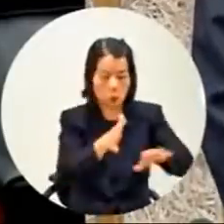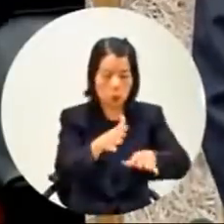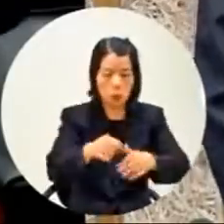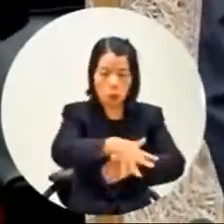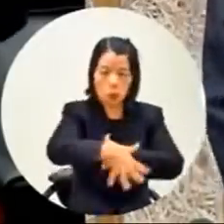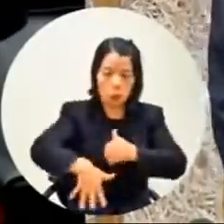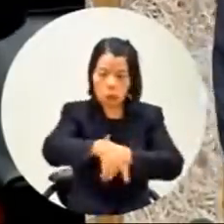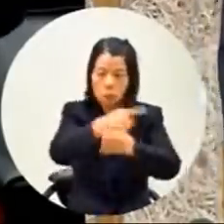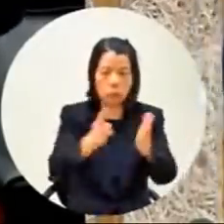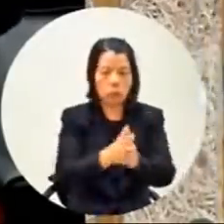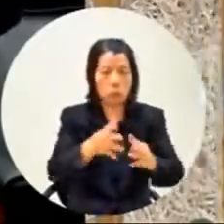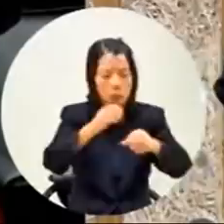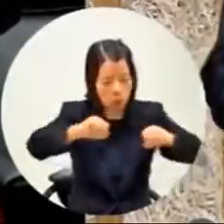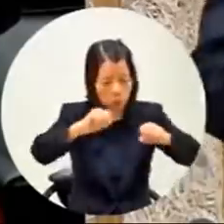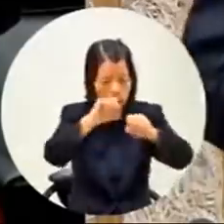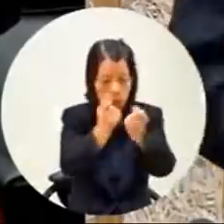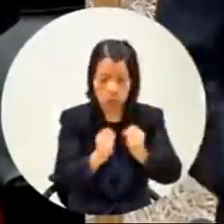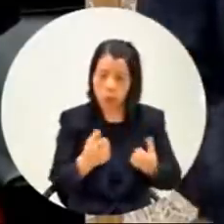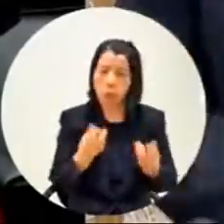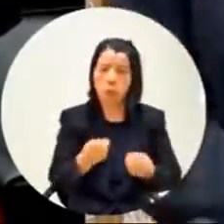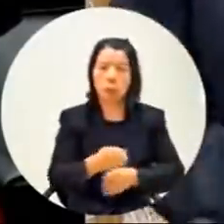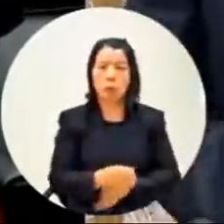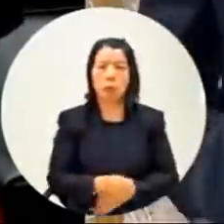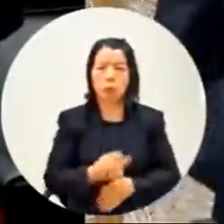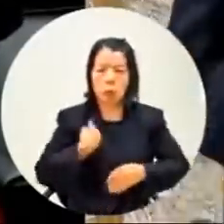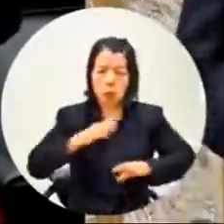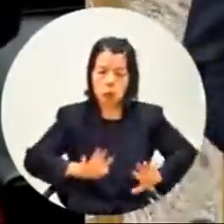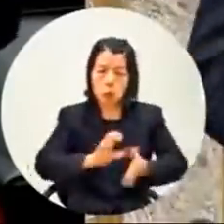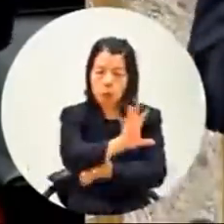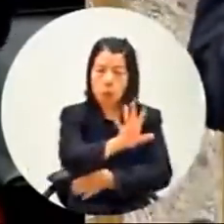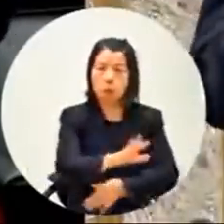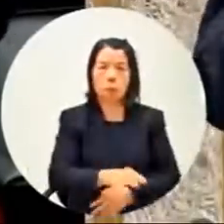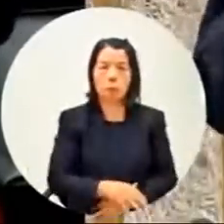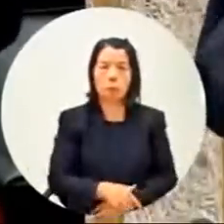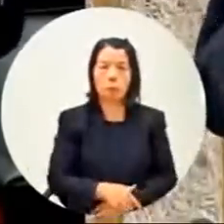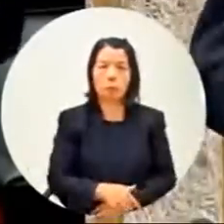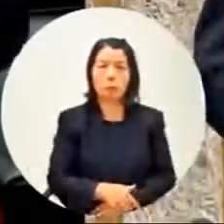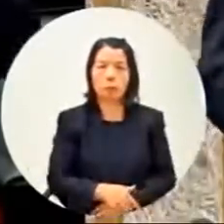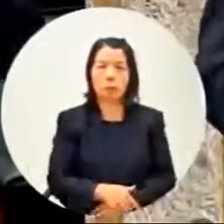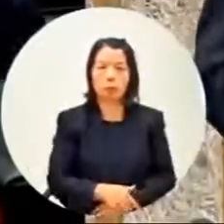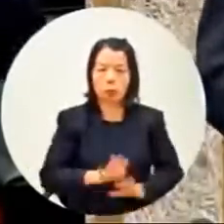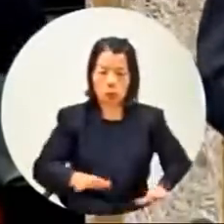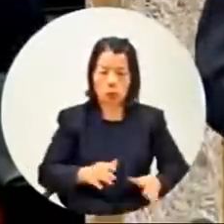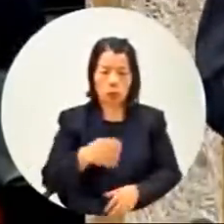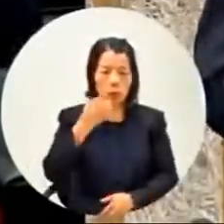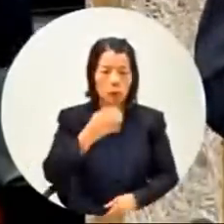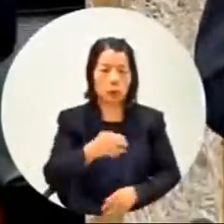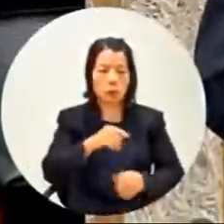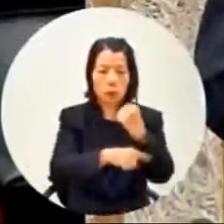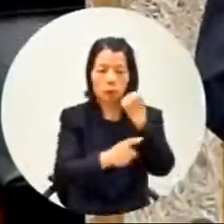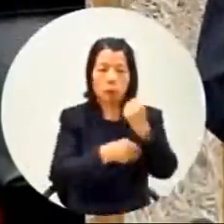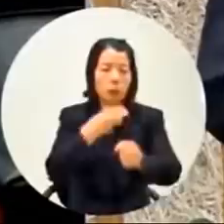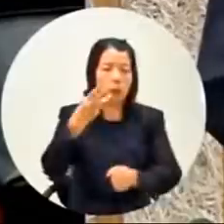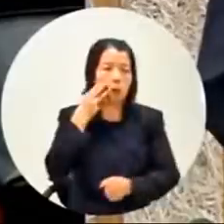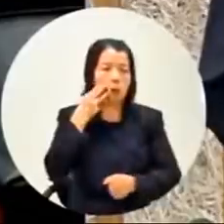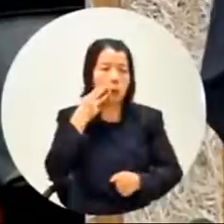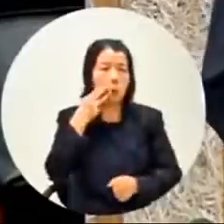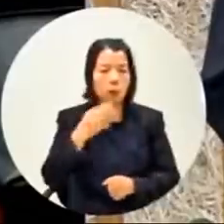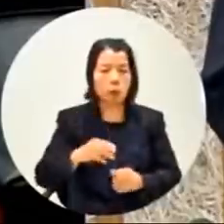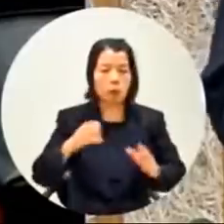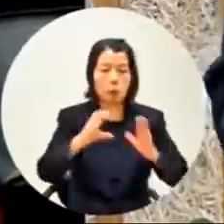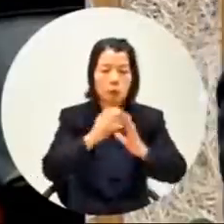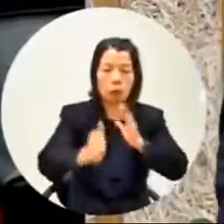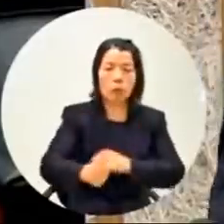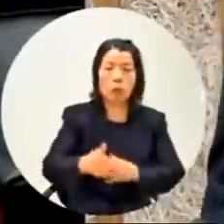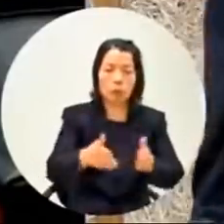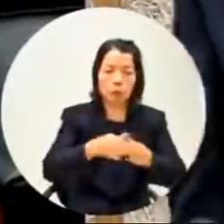查都没有查。 这部分跟议员报告。 不然你请坐，我问一下我们的法制局局长，你说你看过熊检的签